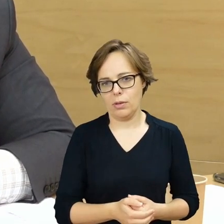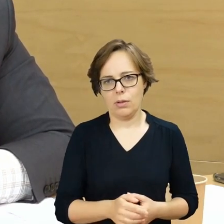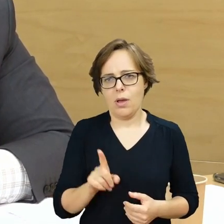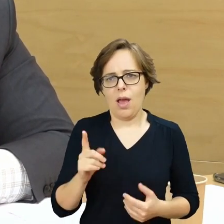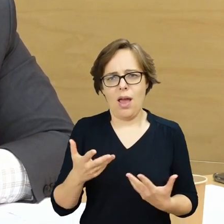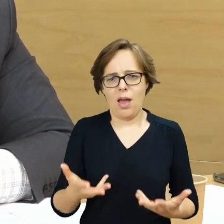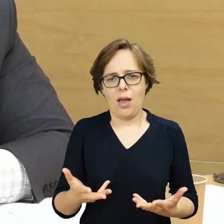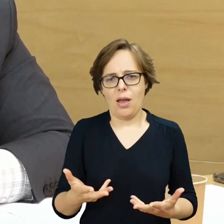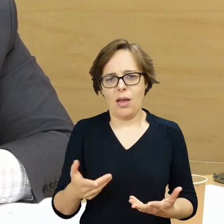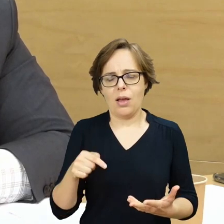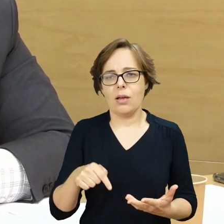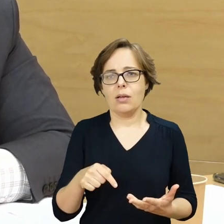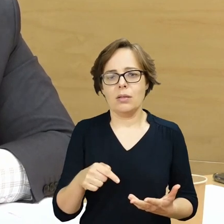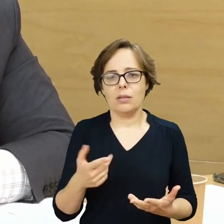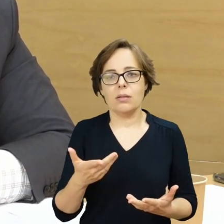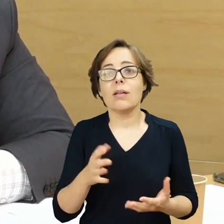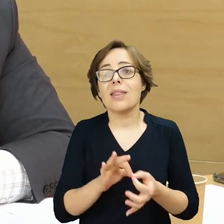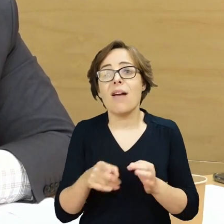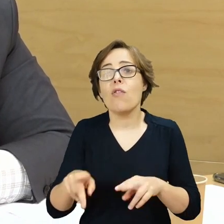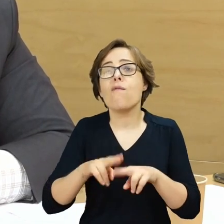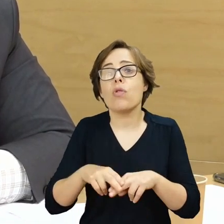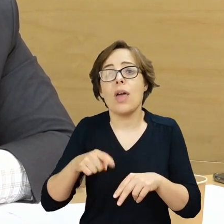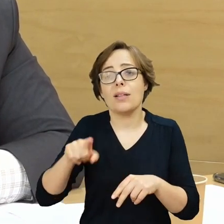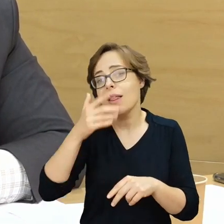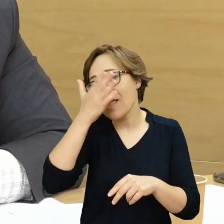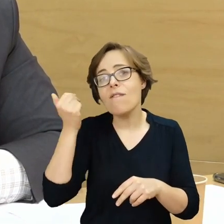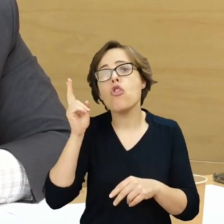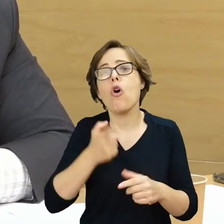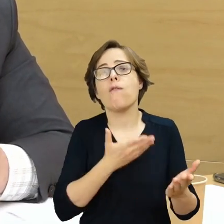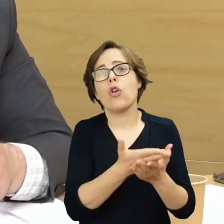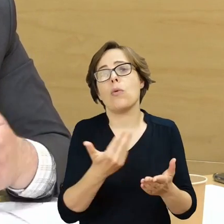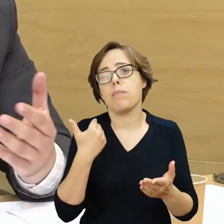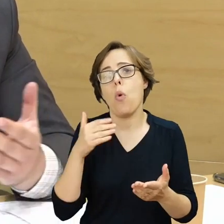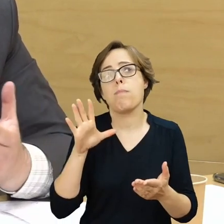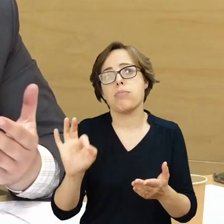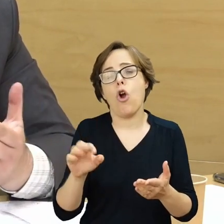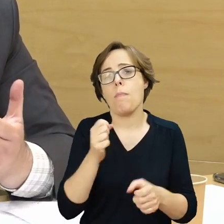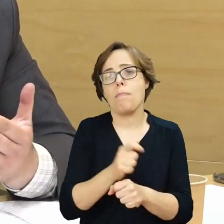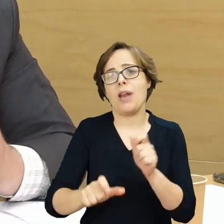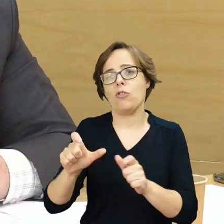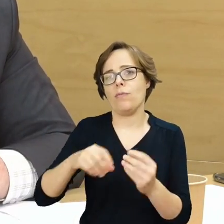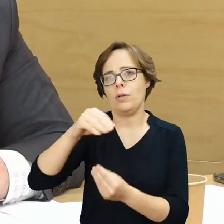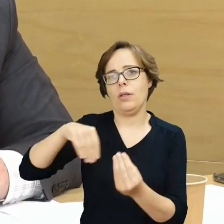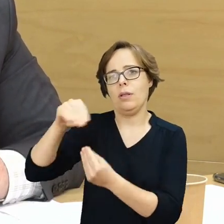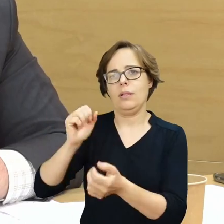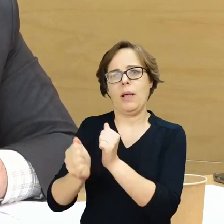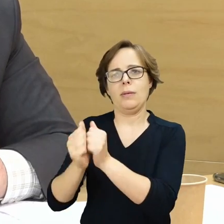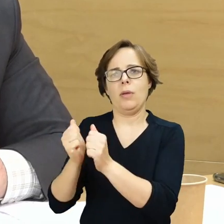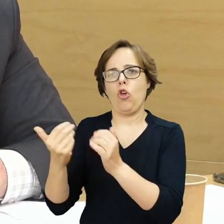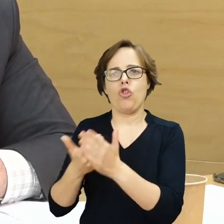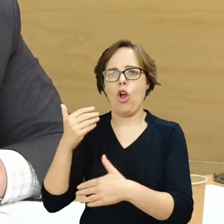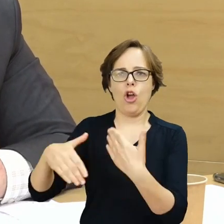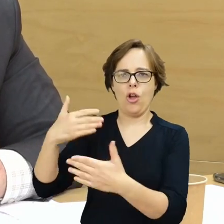stanie powiedzieć, kto składał ten wniosek, bo już pracowników nie ma po prostu. Jest taka fluktuacja, że nie jesteśmy w stanie